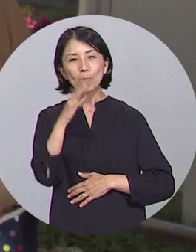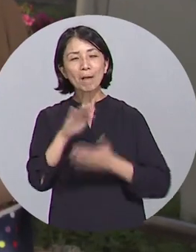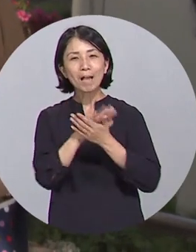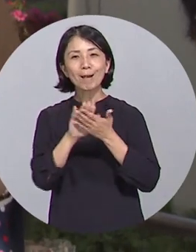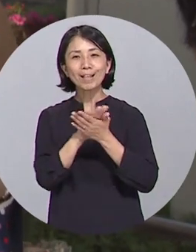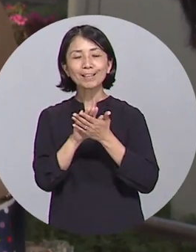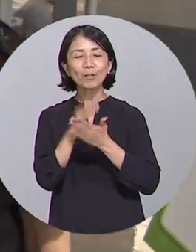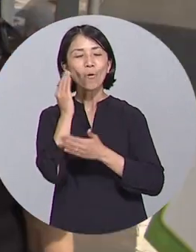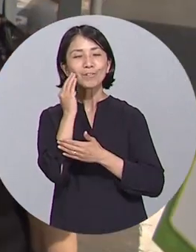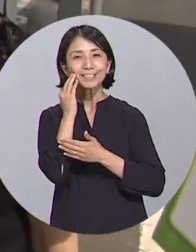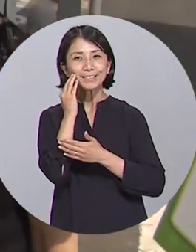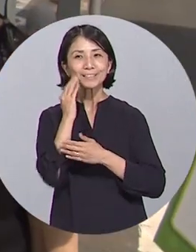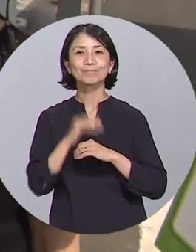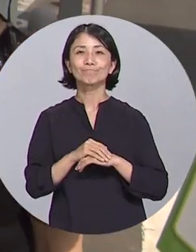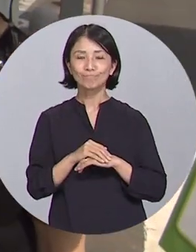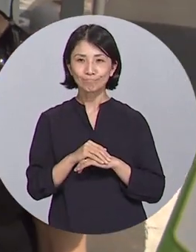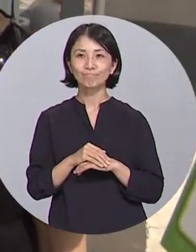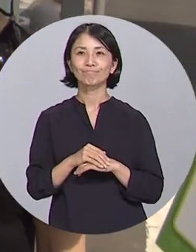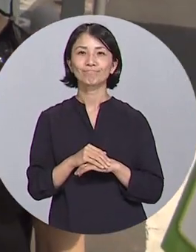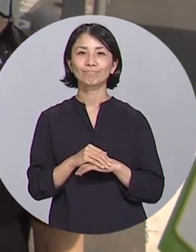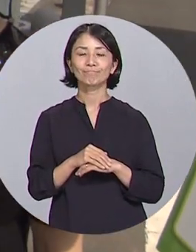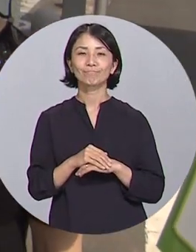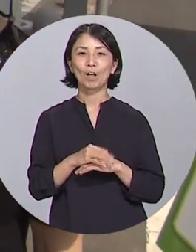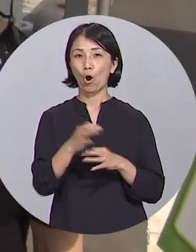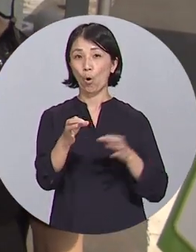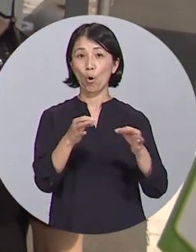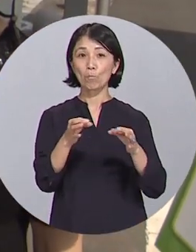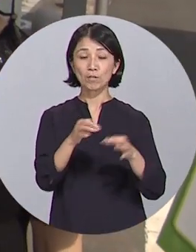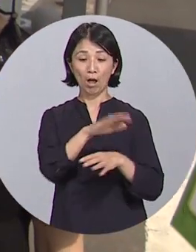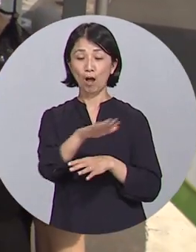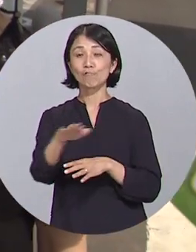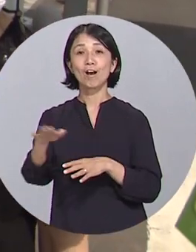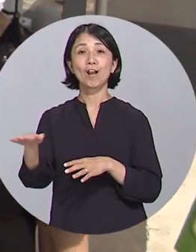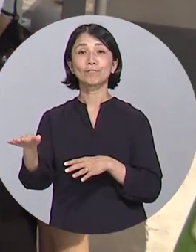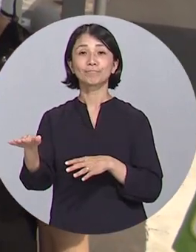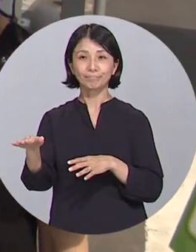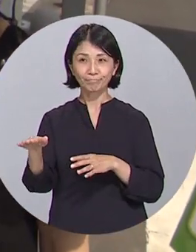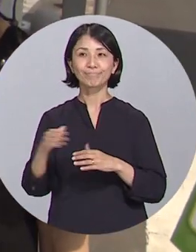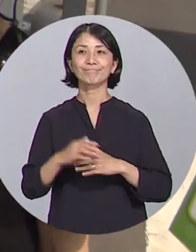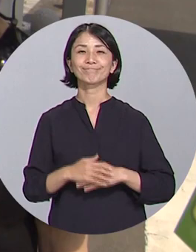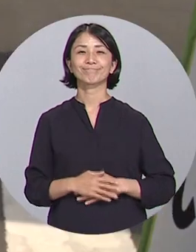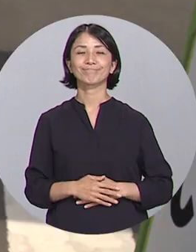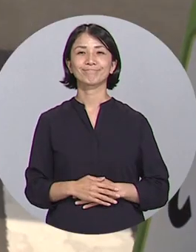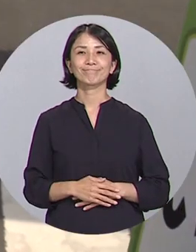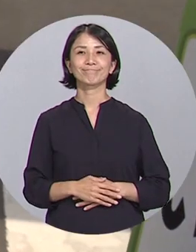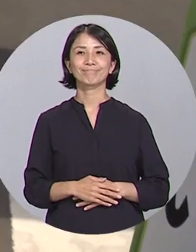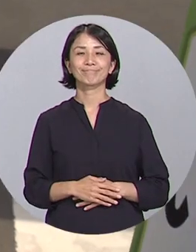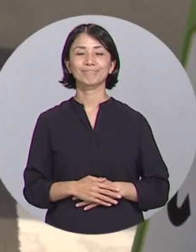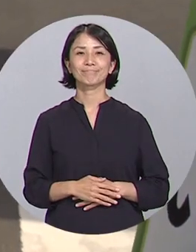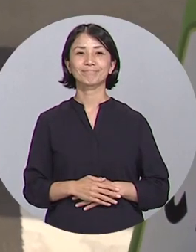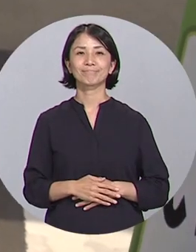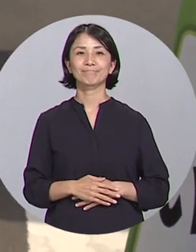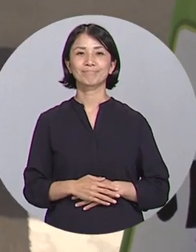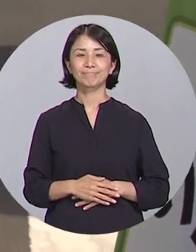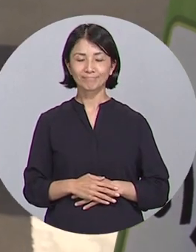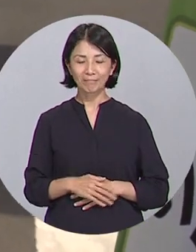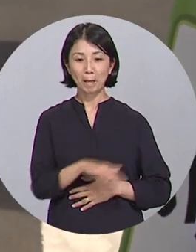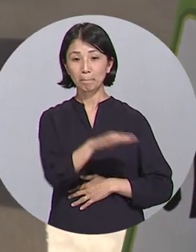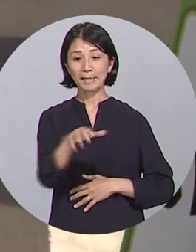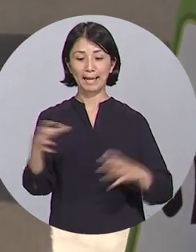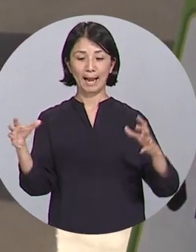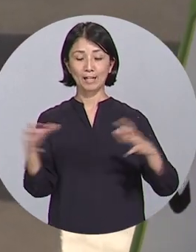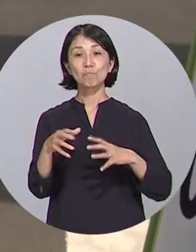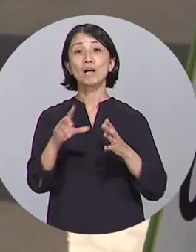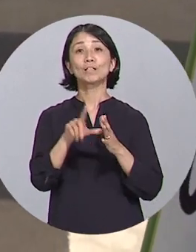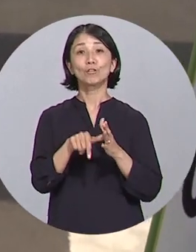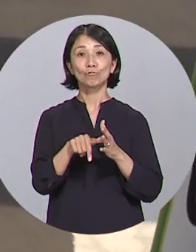はい、美味しいですよね。 うん、どこ行ってもね、伊賀まんじゅうって言ってるからね、鴻巣市内じゃね。 あの人が集まった時にね、